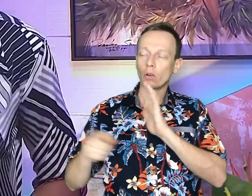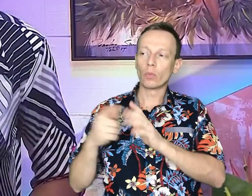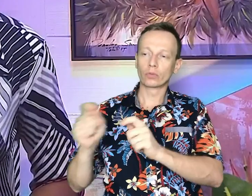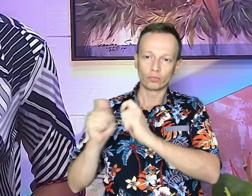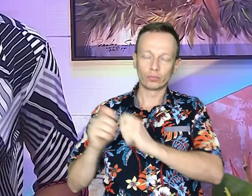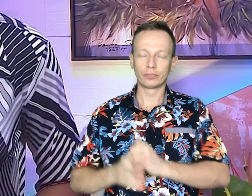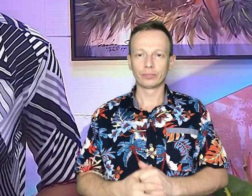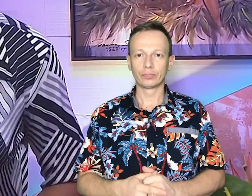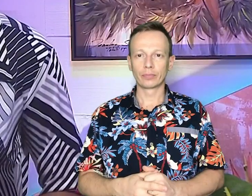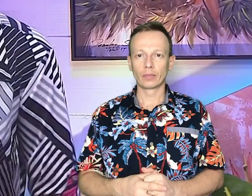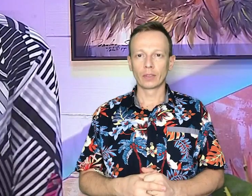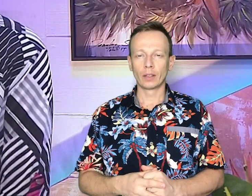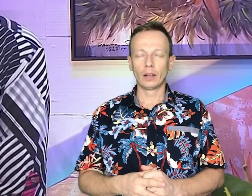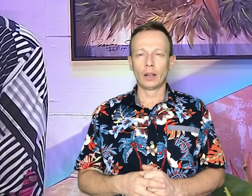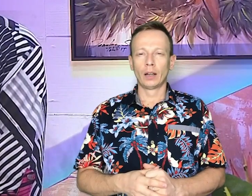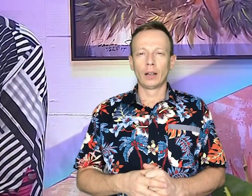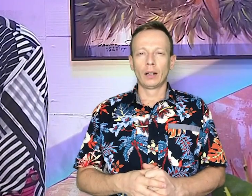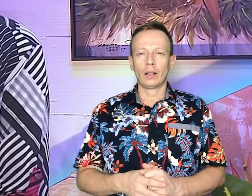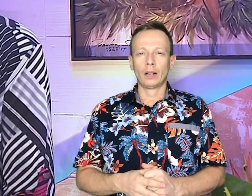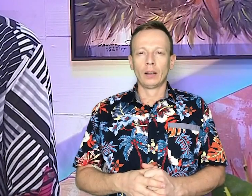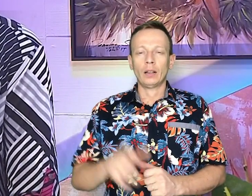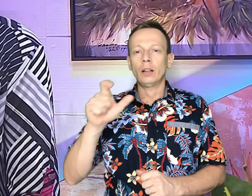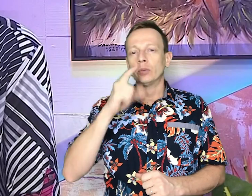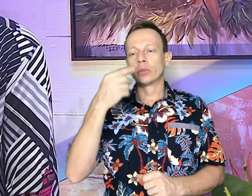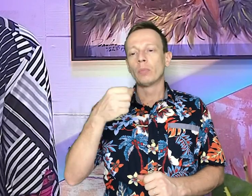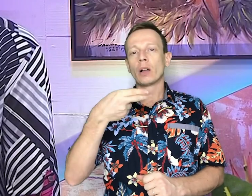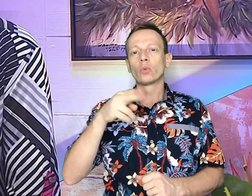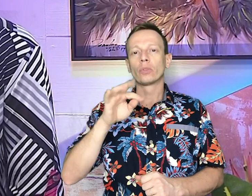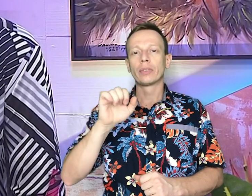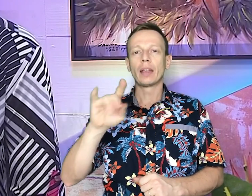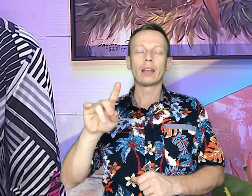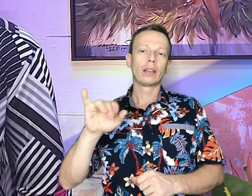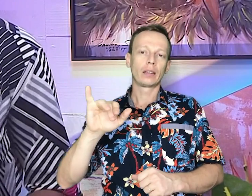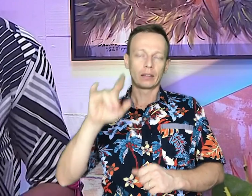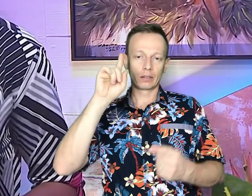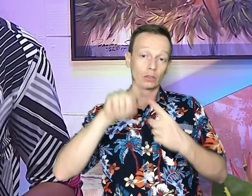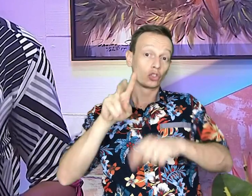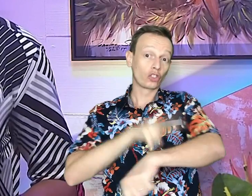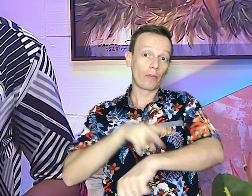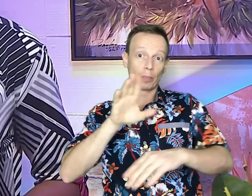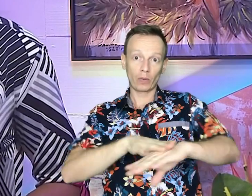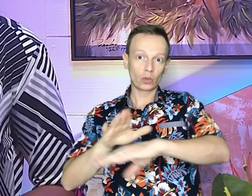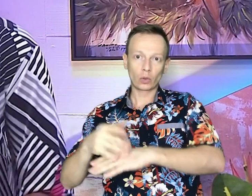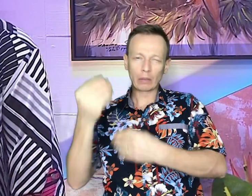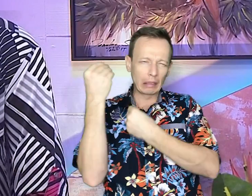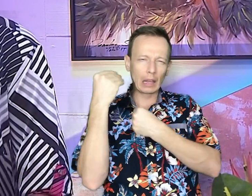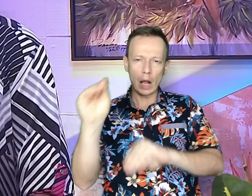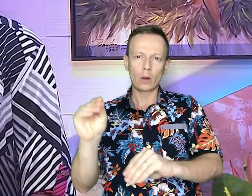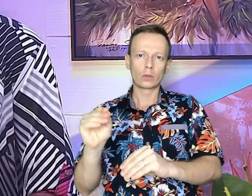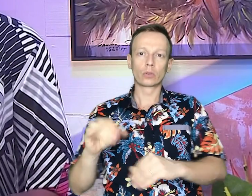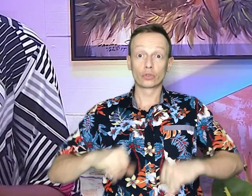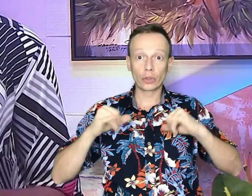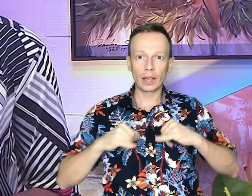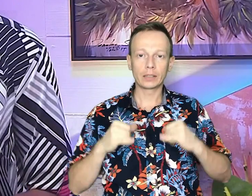Teiva Manoutai, chef de la délégation pour la prévention de la délinquance de la jeunesse, c'était l'invité café d'Ibrahim Amenadi ce matin. Donc pour